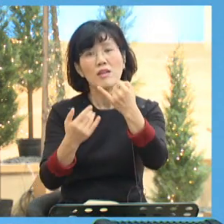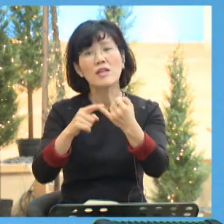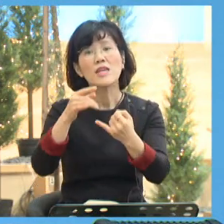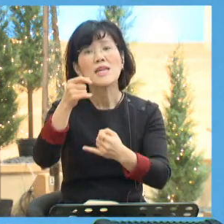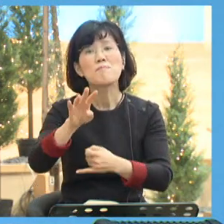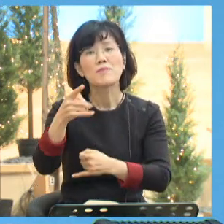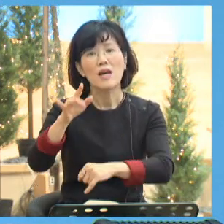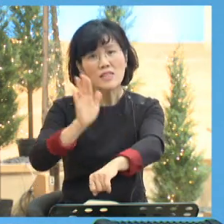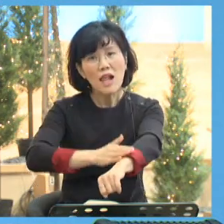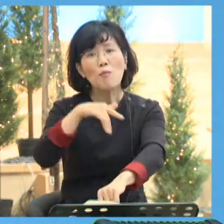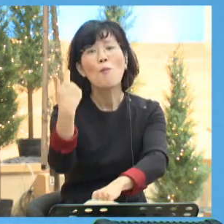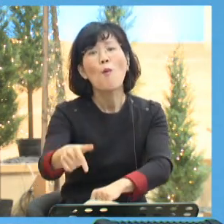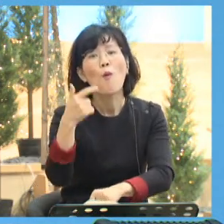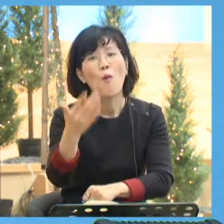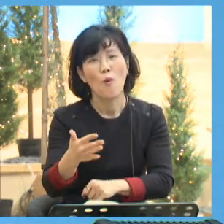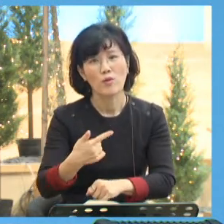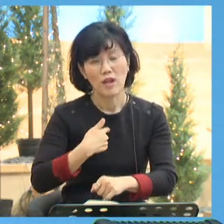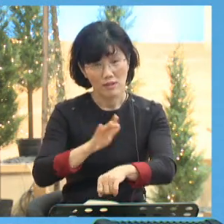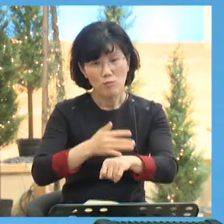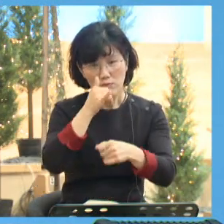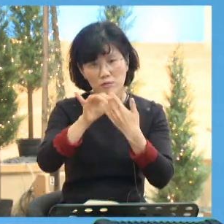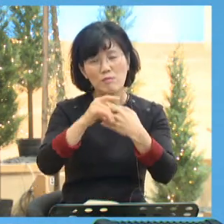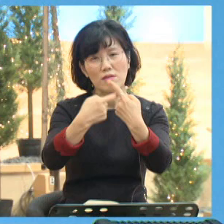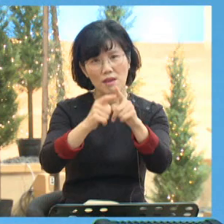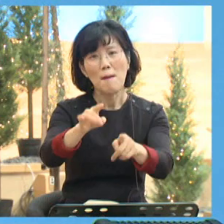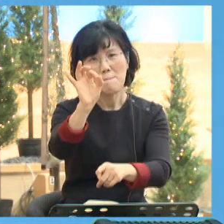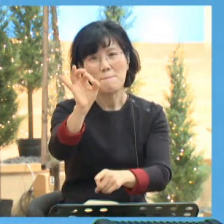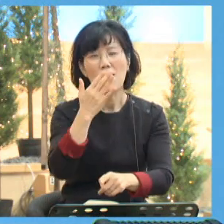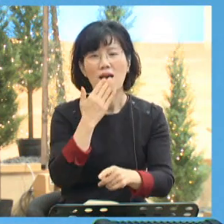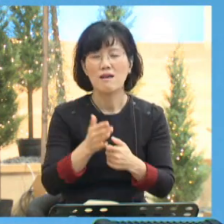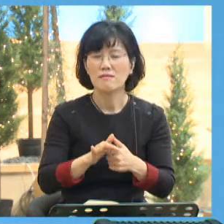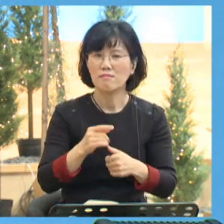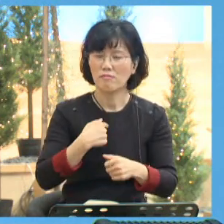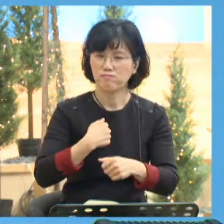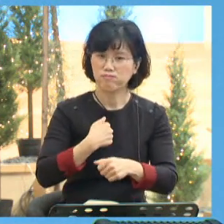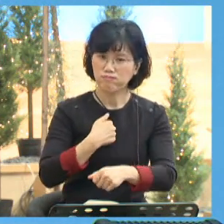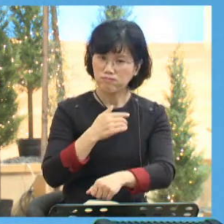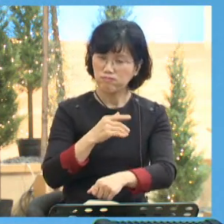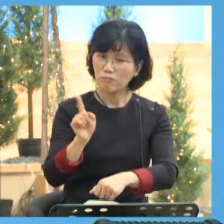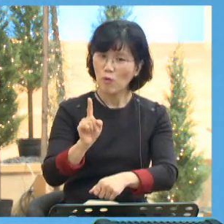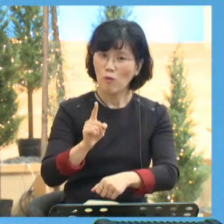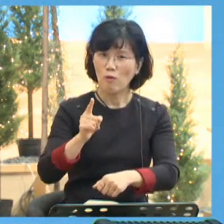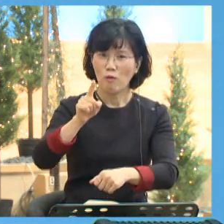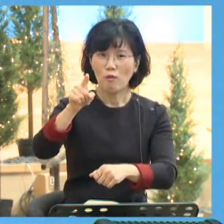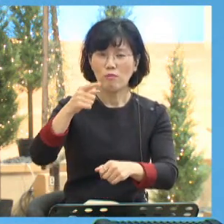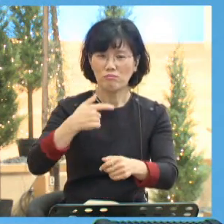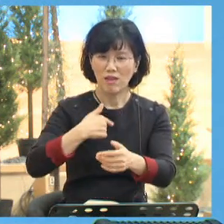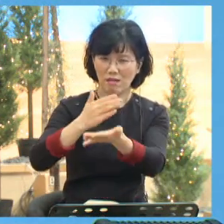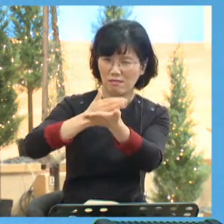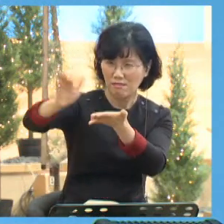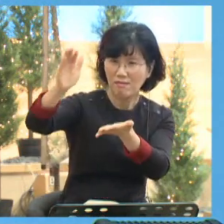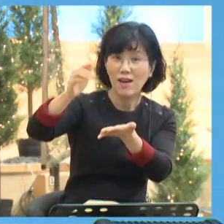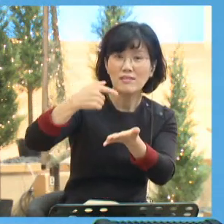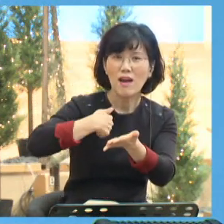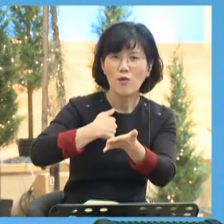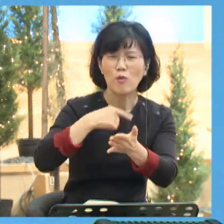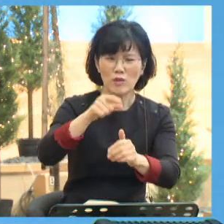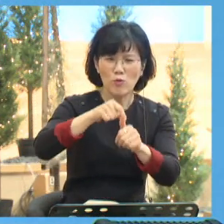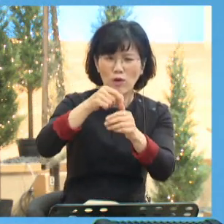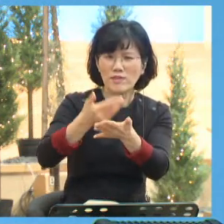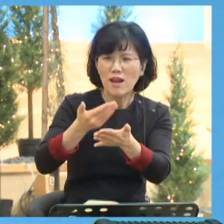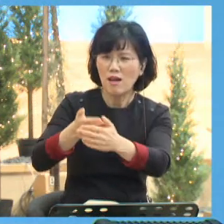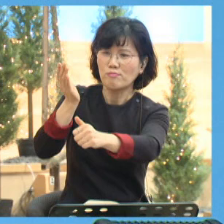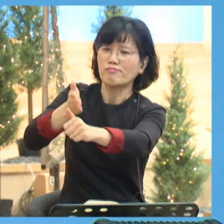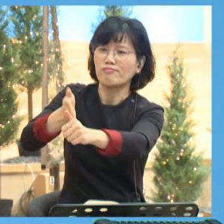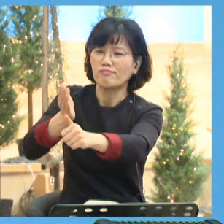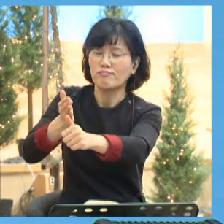잘못해서 그러면 목이라도 되지만 빠리 기껏해서 쫓아낼 때 로 언제고 어 살려달라고 헬프미